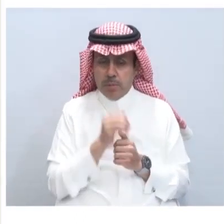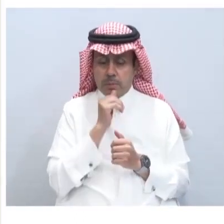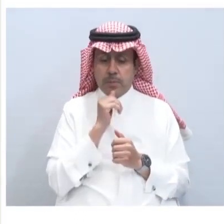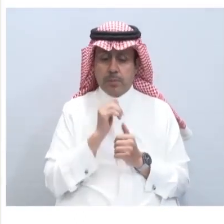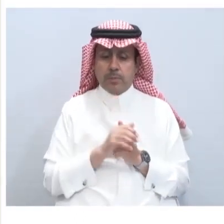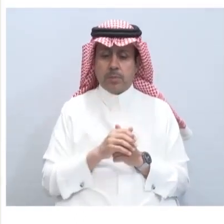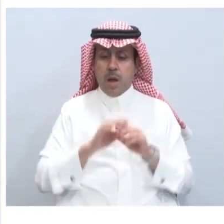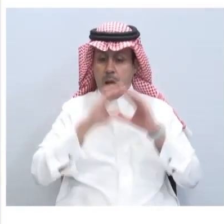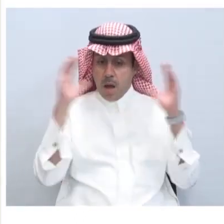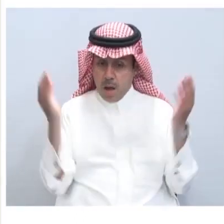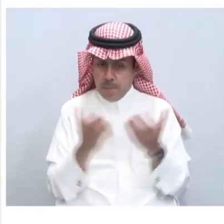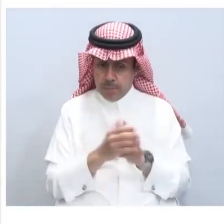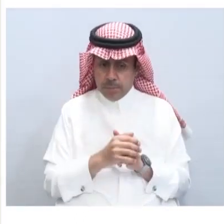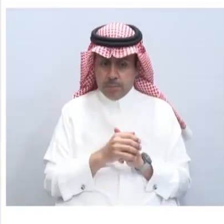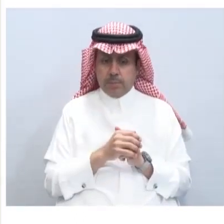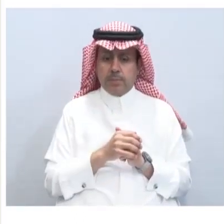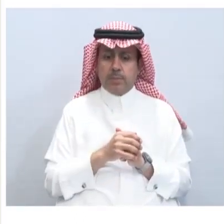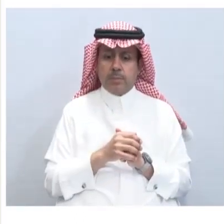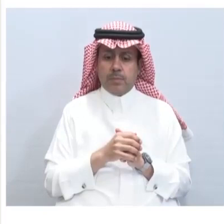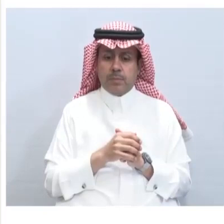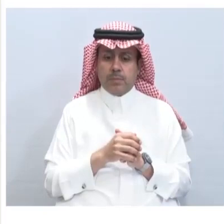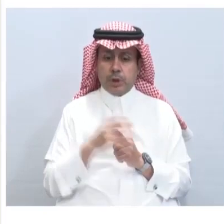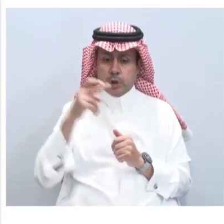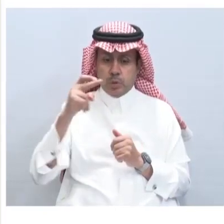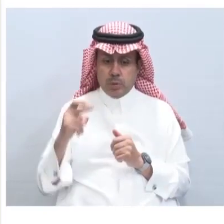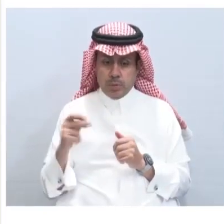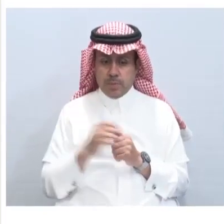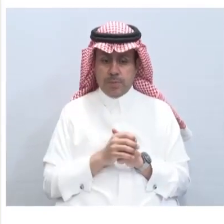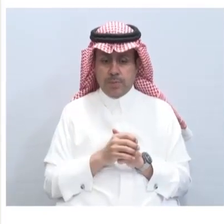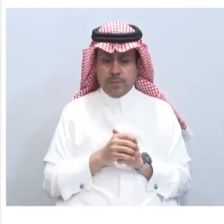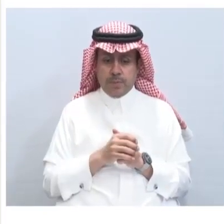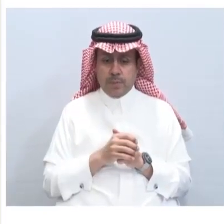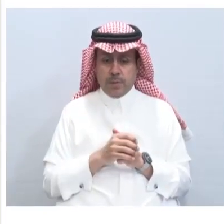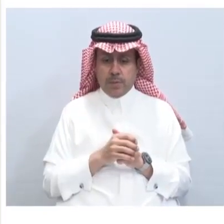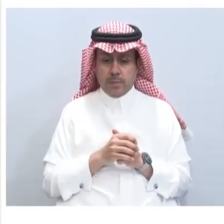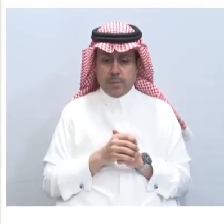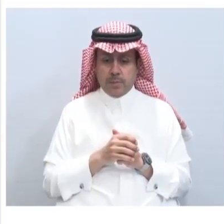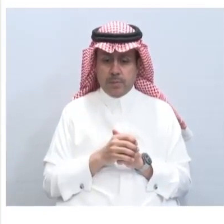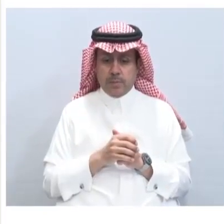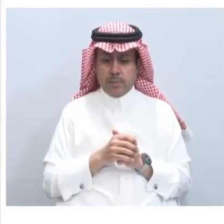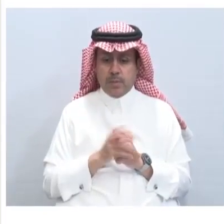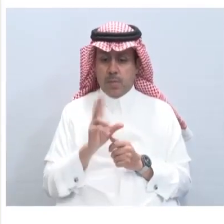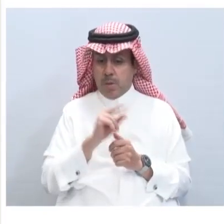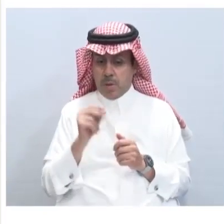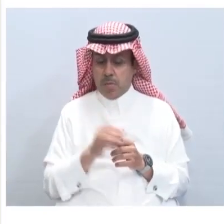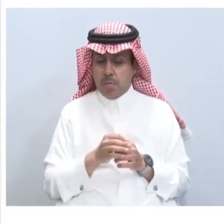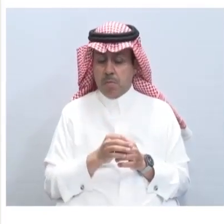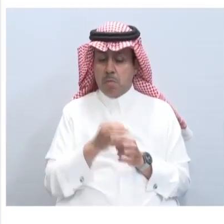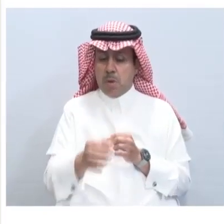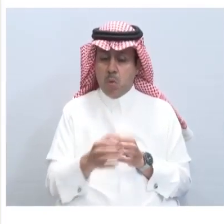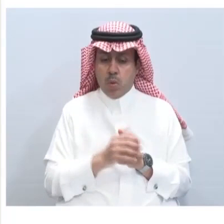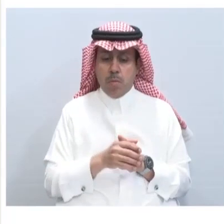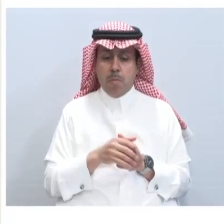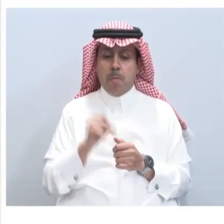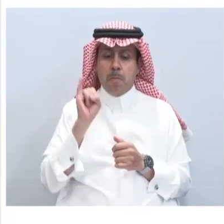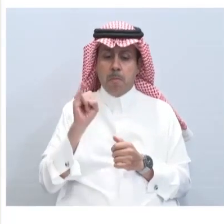في التغطيه الموضوعيه فيمكن من خلاله طلب الاجابه على الاستفسارات ذات الطابع العام ومن امثل تها موقع مكتبه